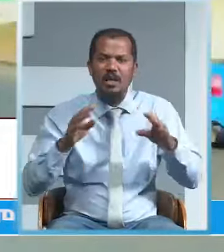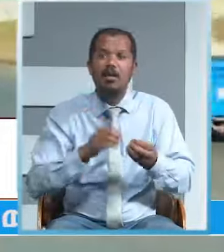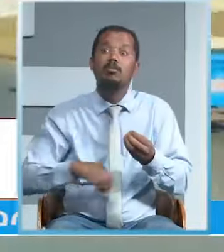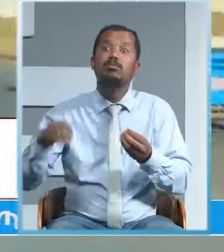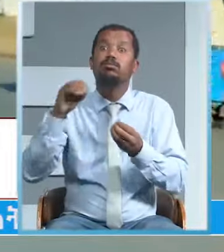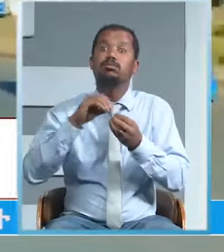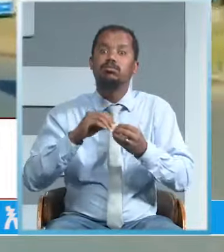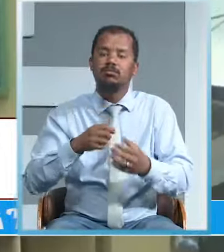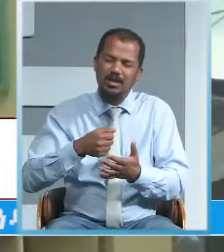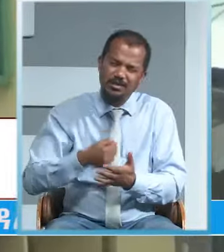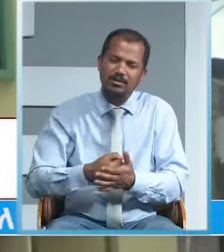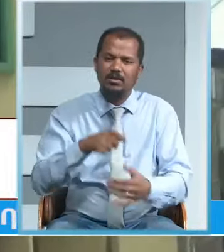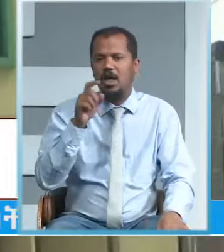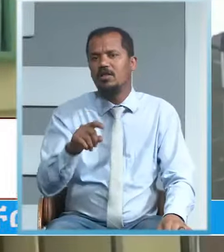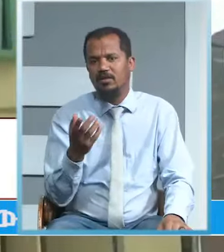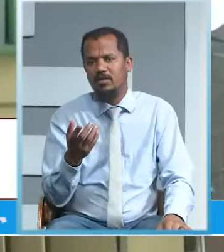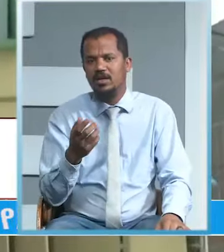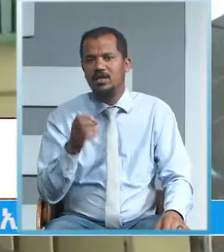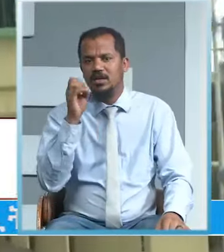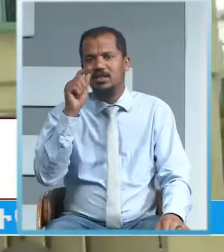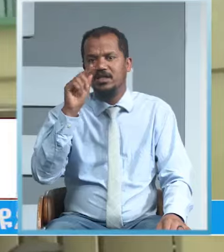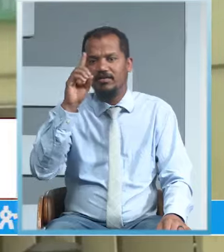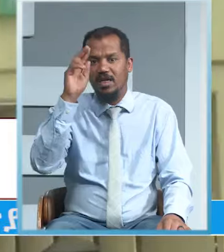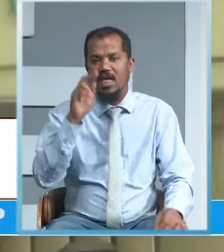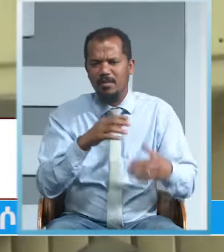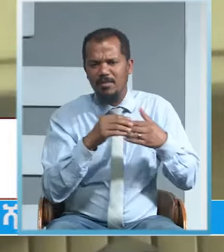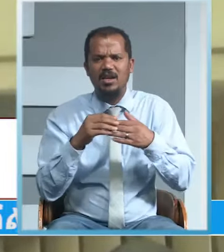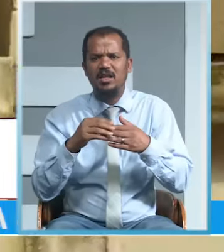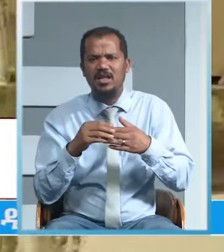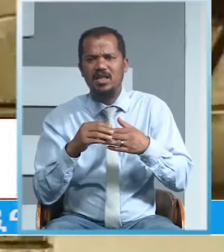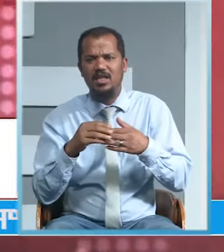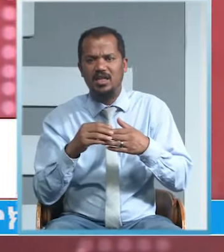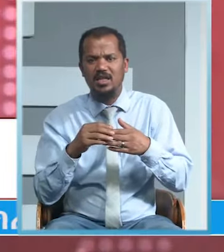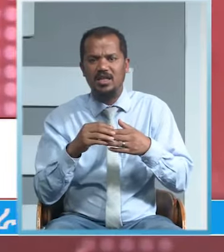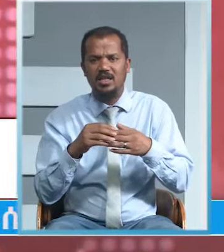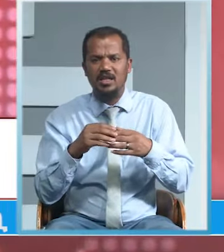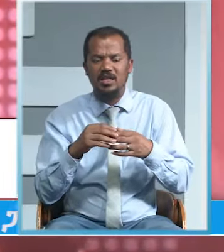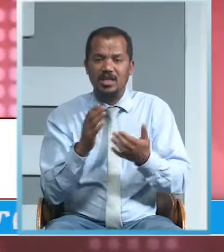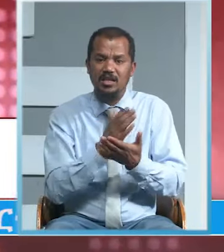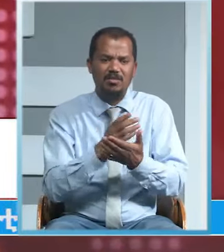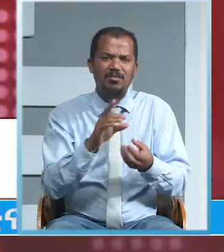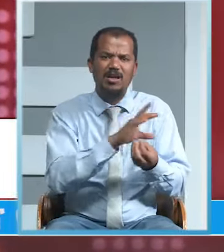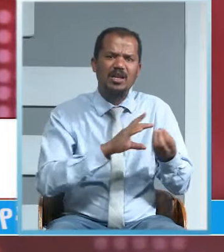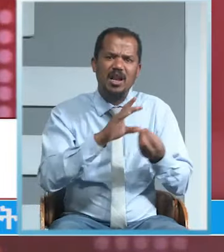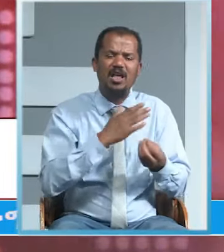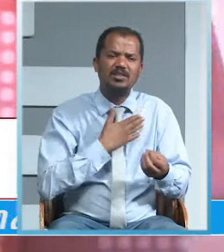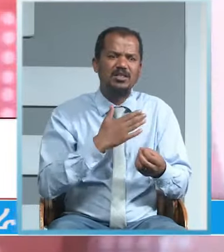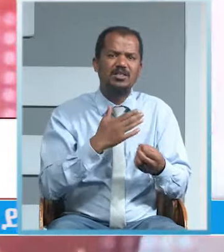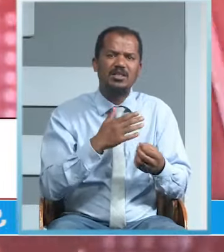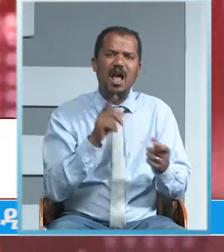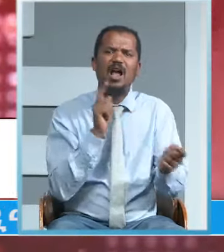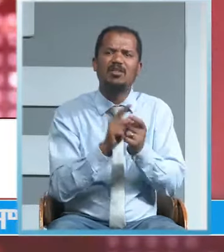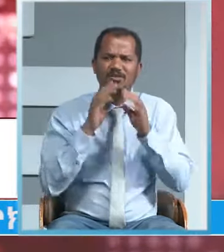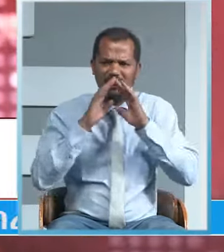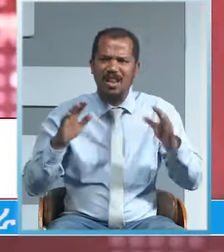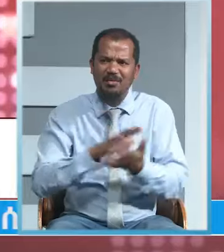ማጽናት ይገባል ብሏል። በጽንፈኞች መሪ ተዋናይነት በክልላችን በቅርብ ያጋጠሙ የሰላም